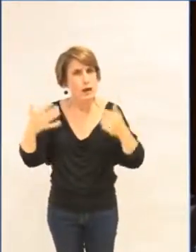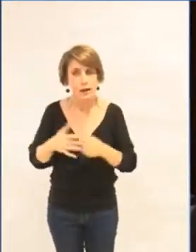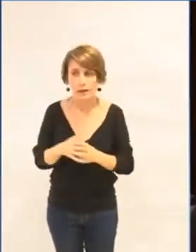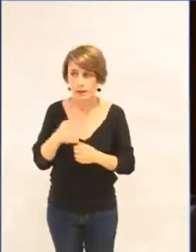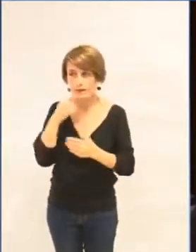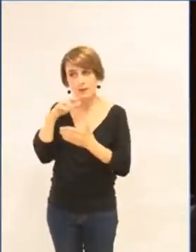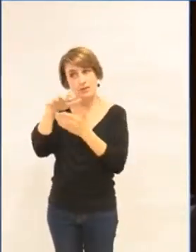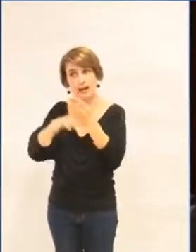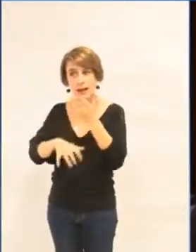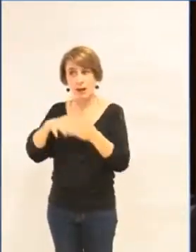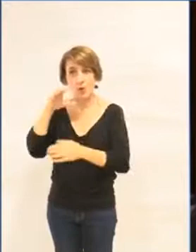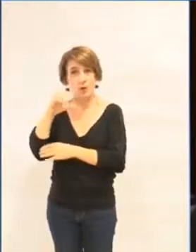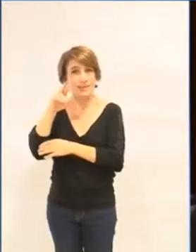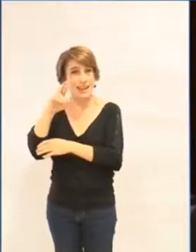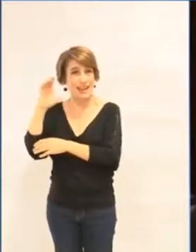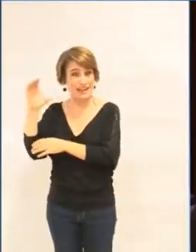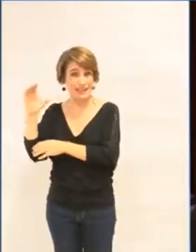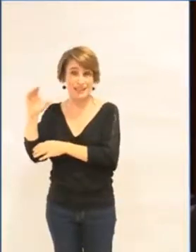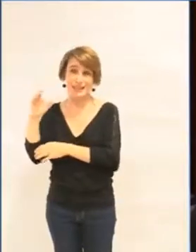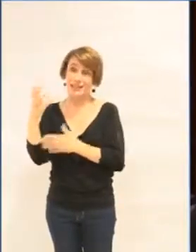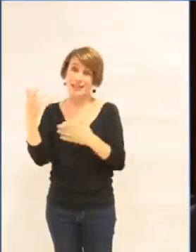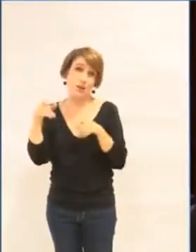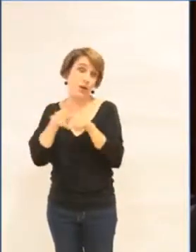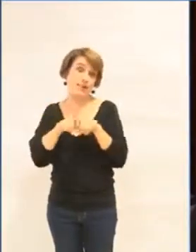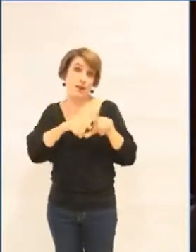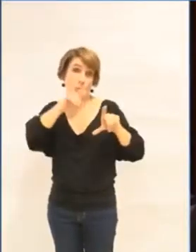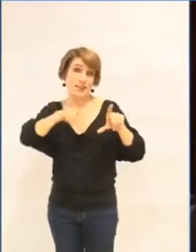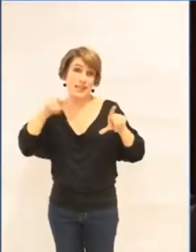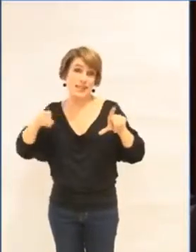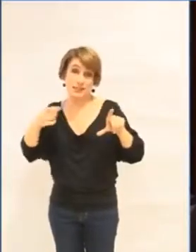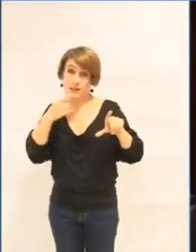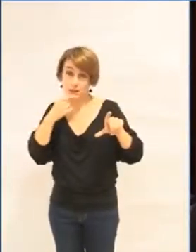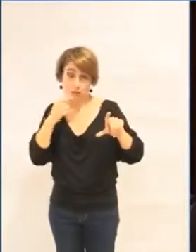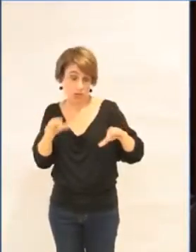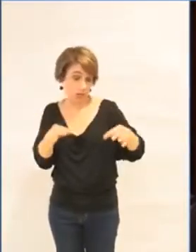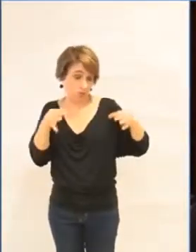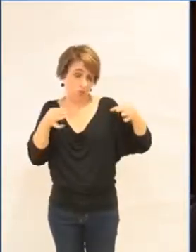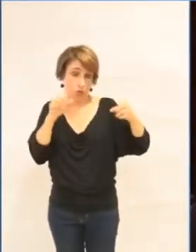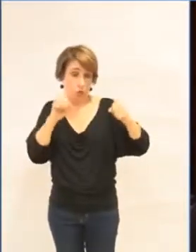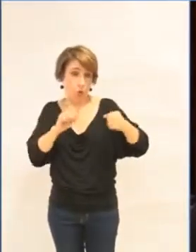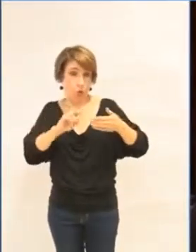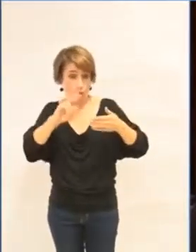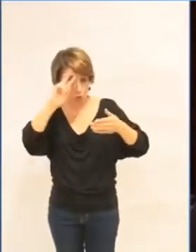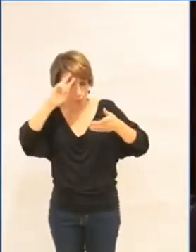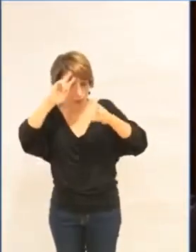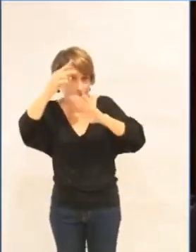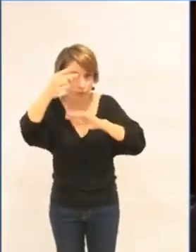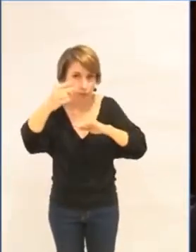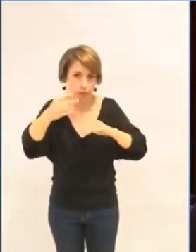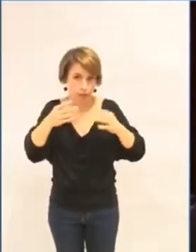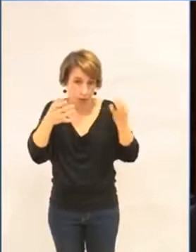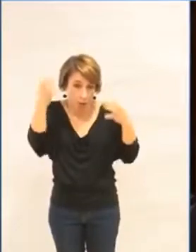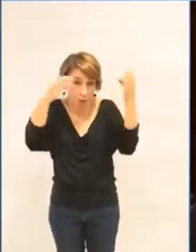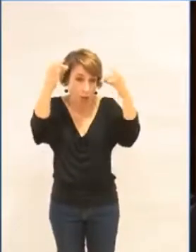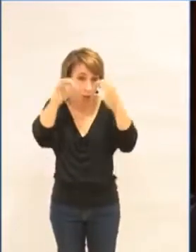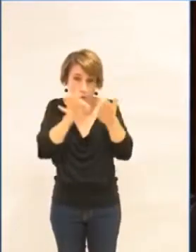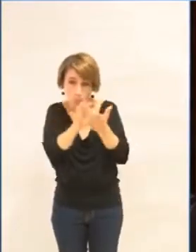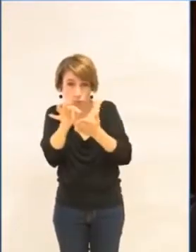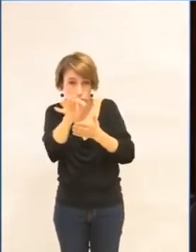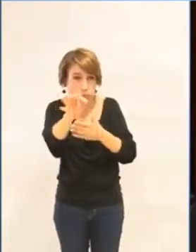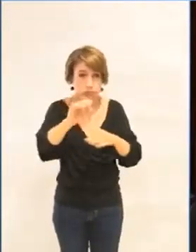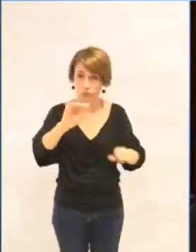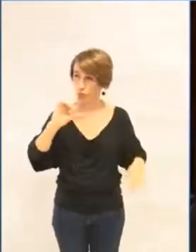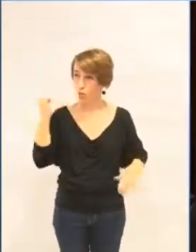CRC, c'est un peu comme les statistiques, on peut lui faire dire à peu près tout et son contraire, avec le même talent, le même brio dont nous sommes